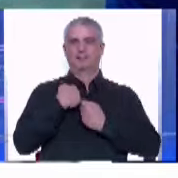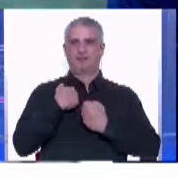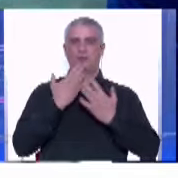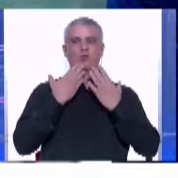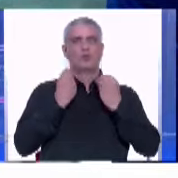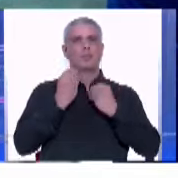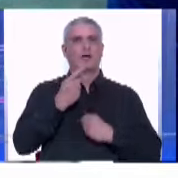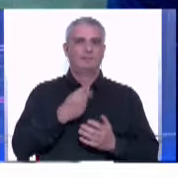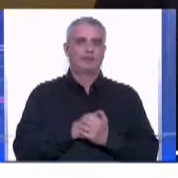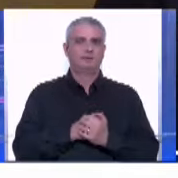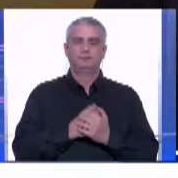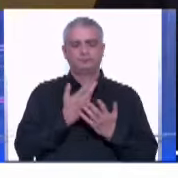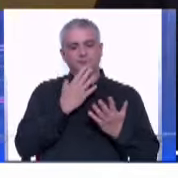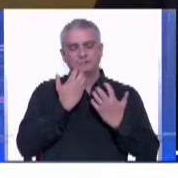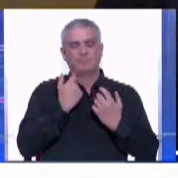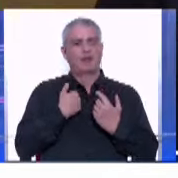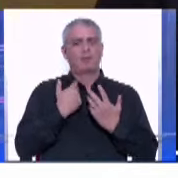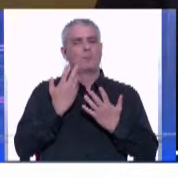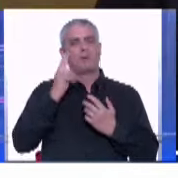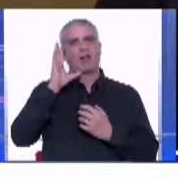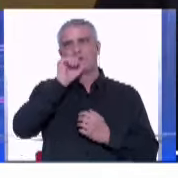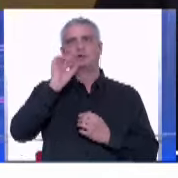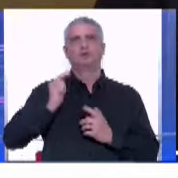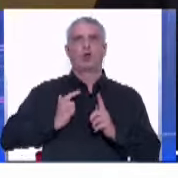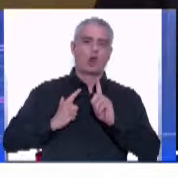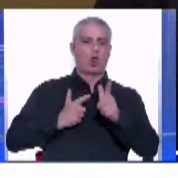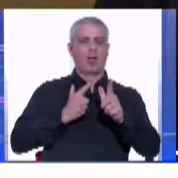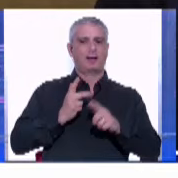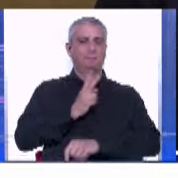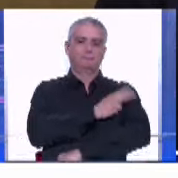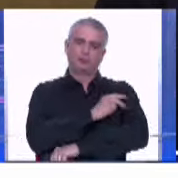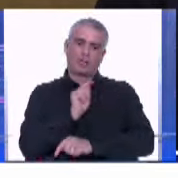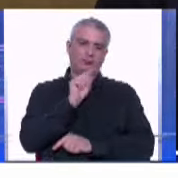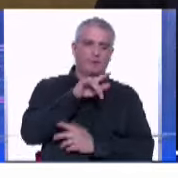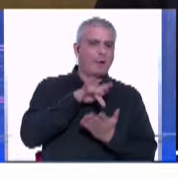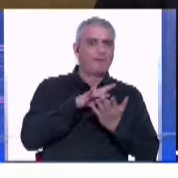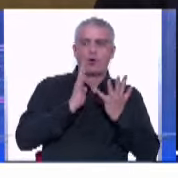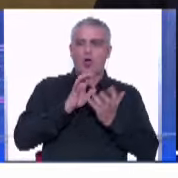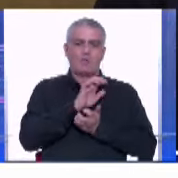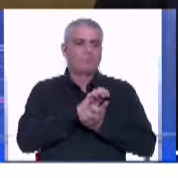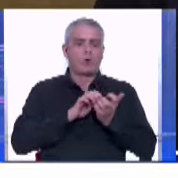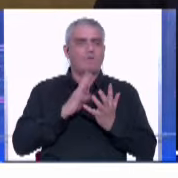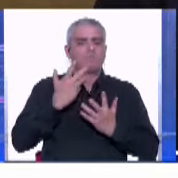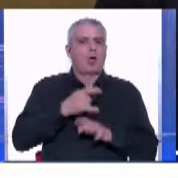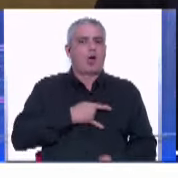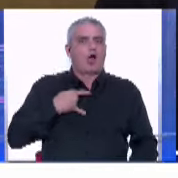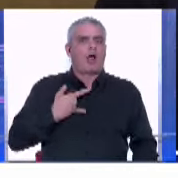תודה שאתה איתנו. קח אותנו קודם כל לעיניים של לוחם הימ"מ שמגיע לזירה כזאת כל כך מורכבת, מה הוא